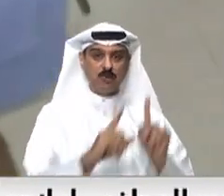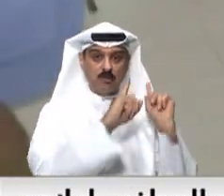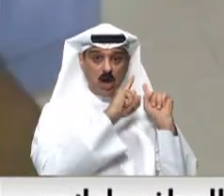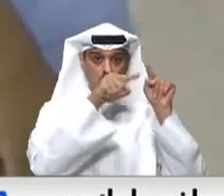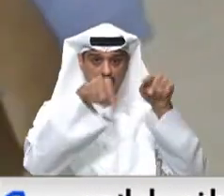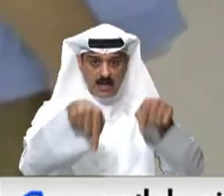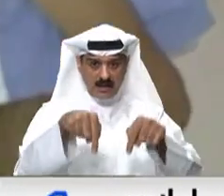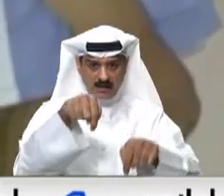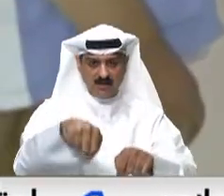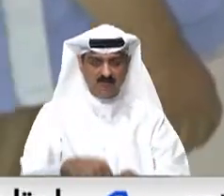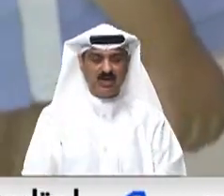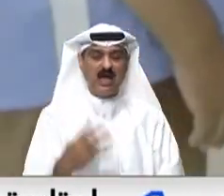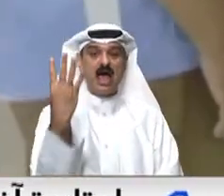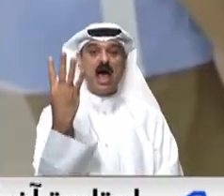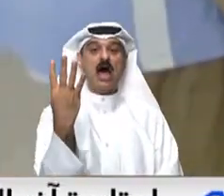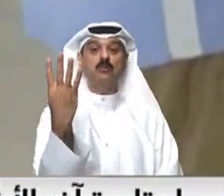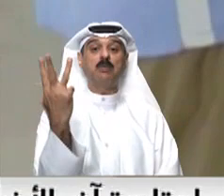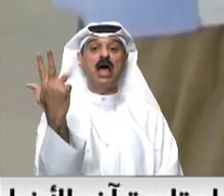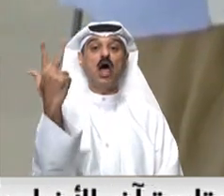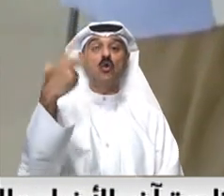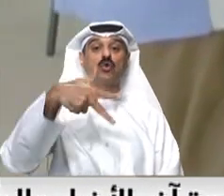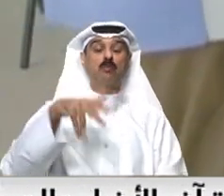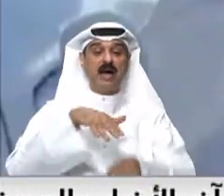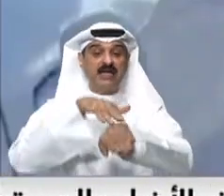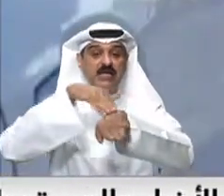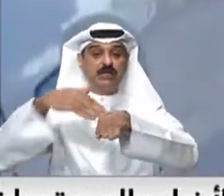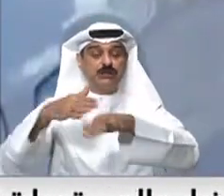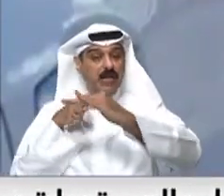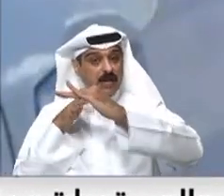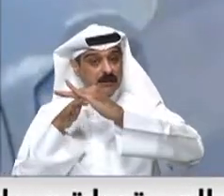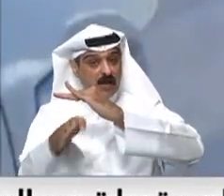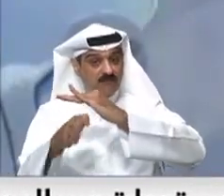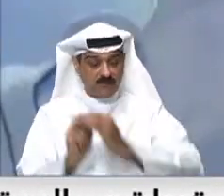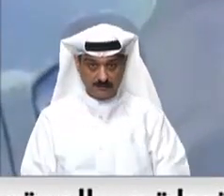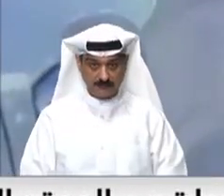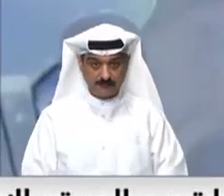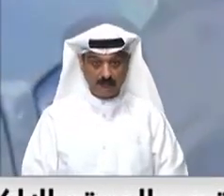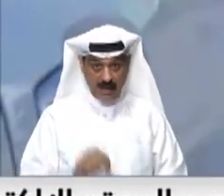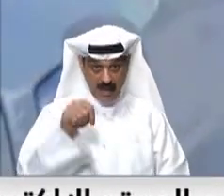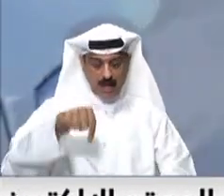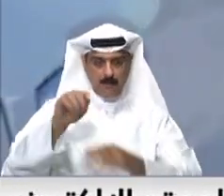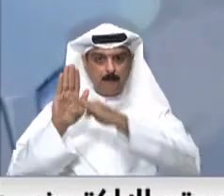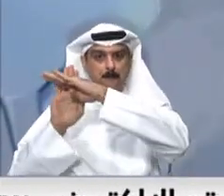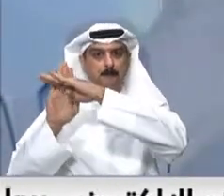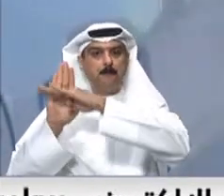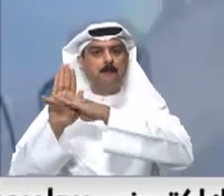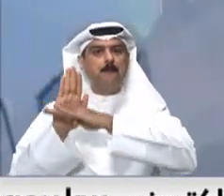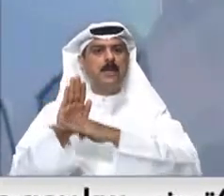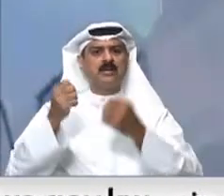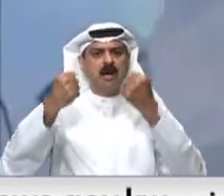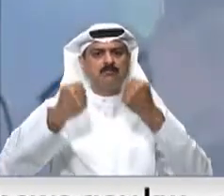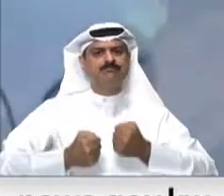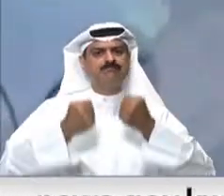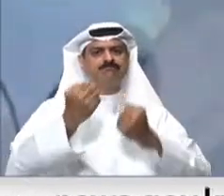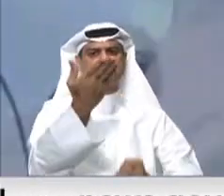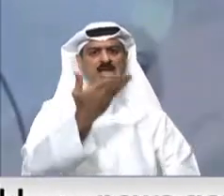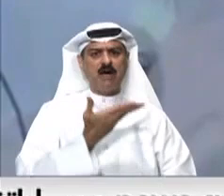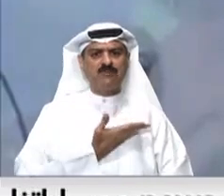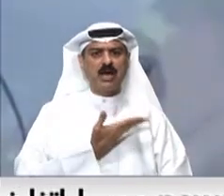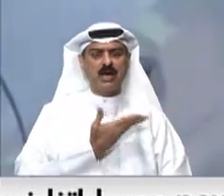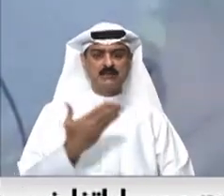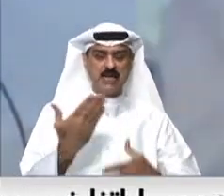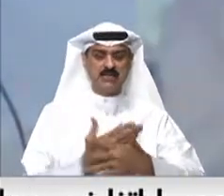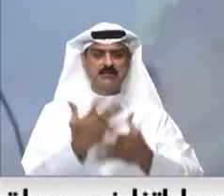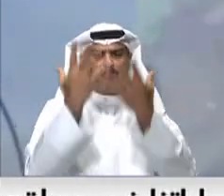على غزه 84 شاحنه كما حذر البرنامج من تفاقم الاوضاع الكارثيه في قطاع غزه بسبب